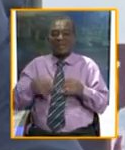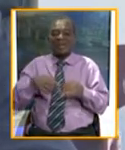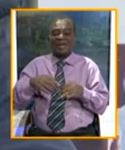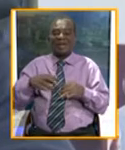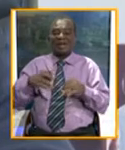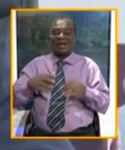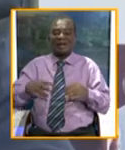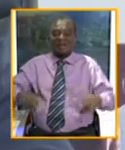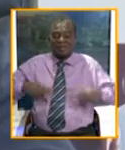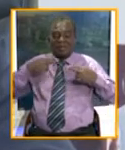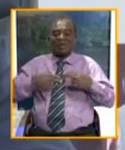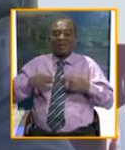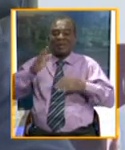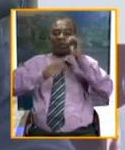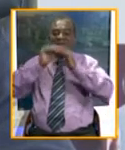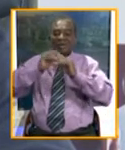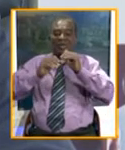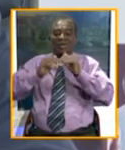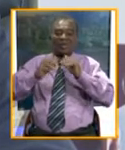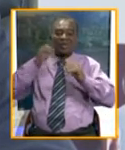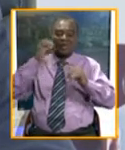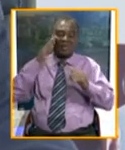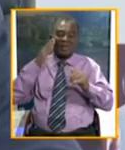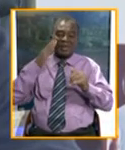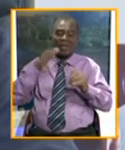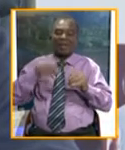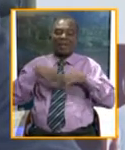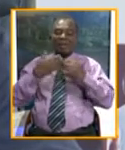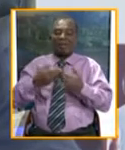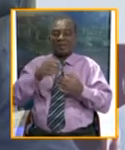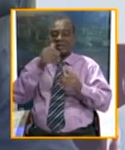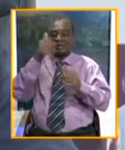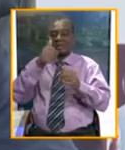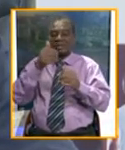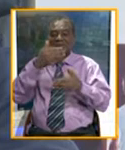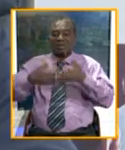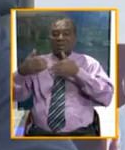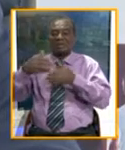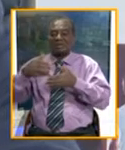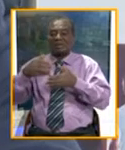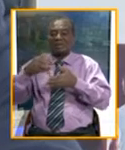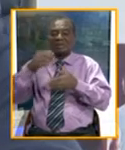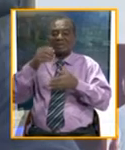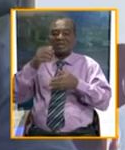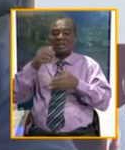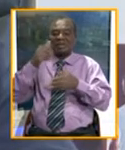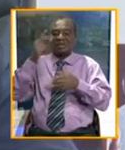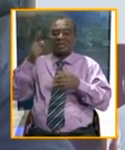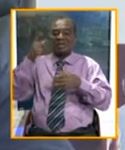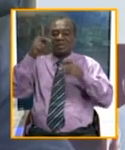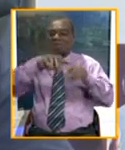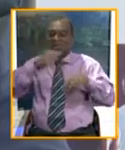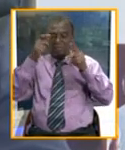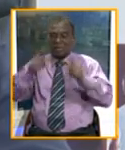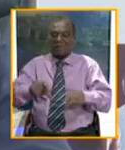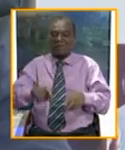lui. Comment imaginer que quelqu'un d'autre soit garant de ma sécurité à moi, de la maison que je suis en train de construire